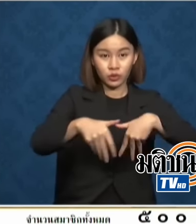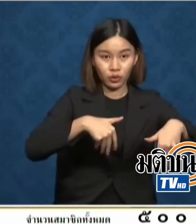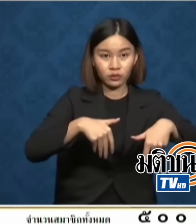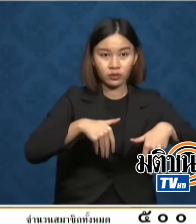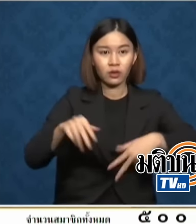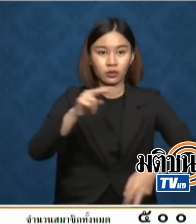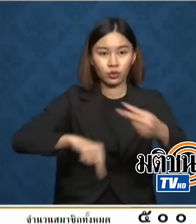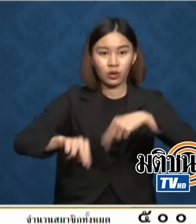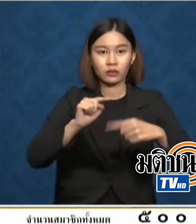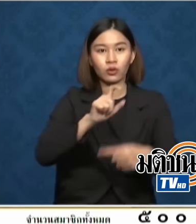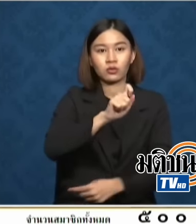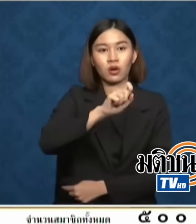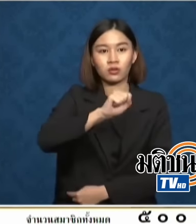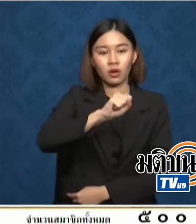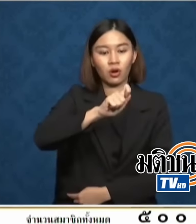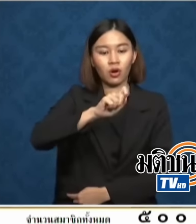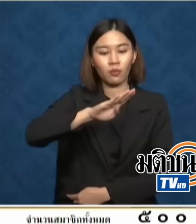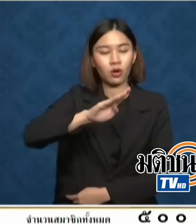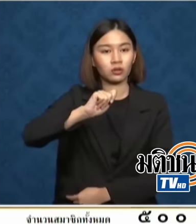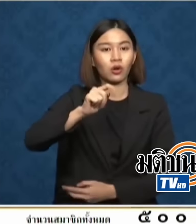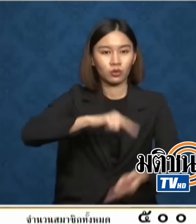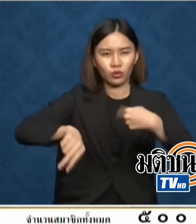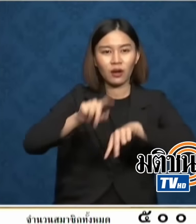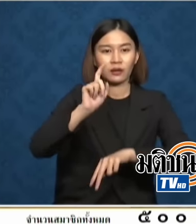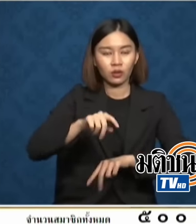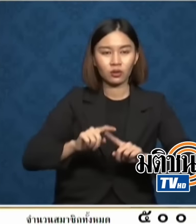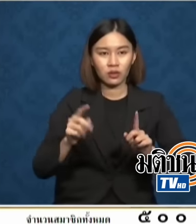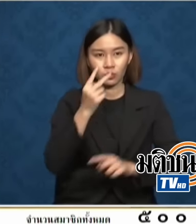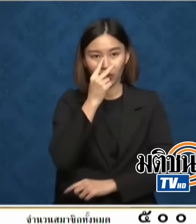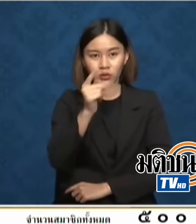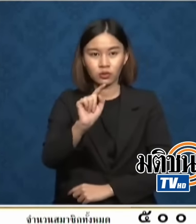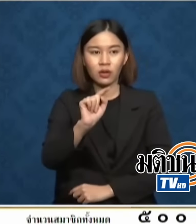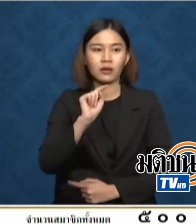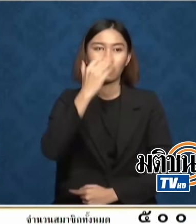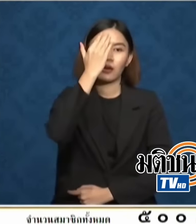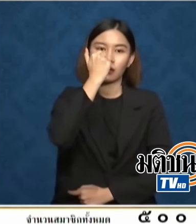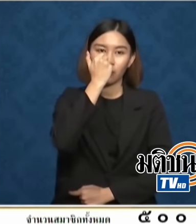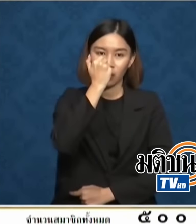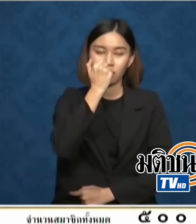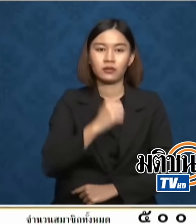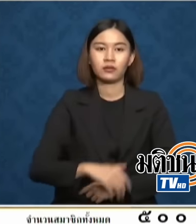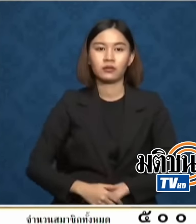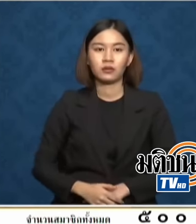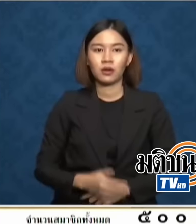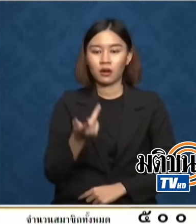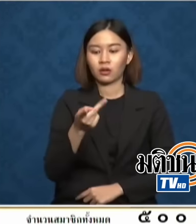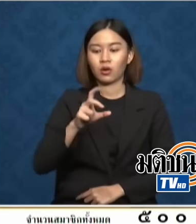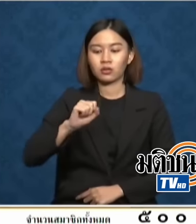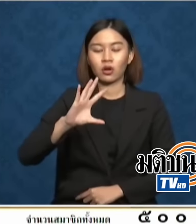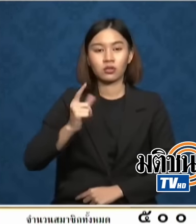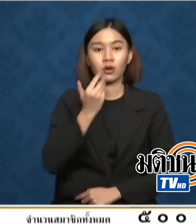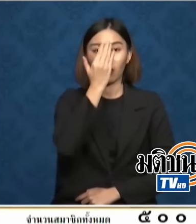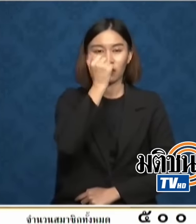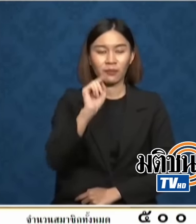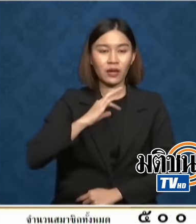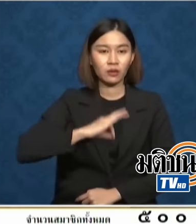การดูแลโดยสอปต.ถ้าเราดูว่าทำไมนะครับคสช.จึงต้